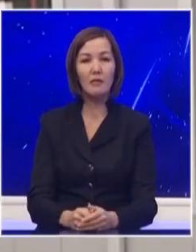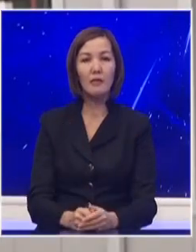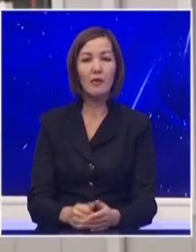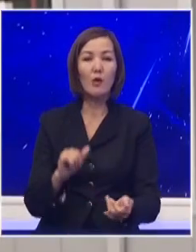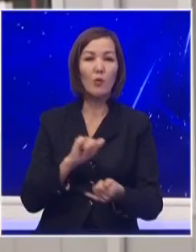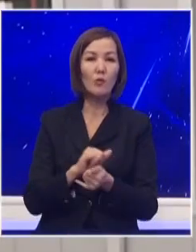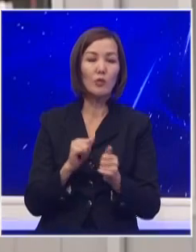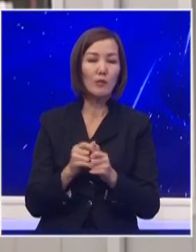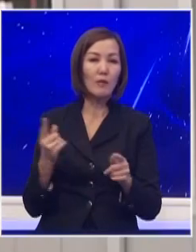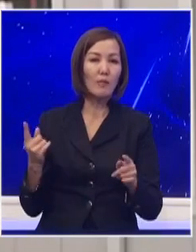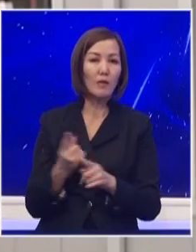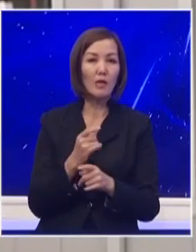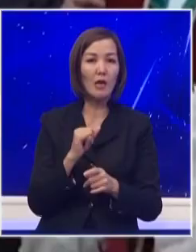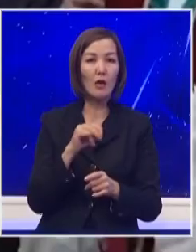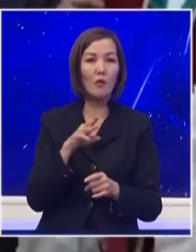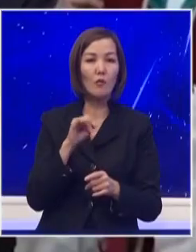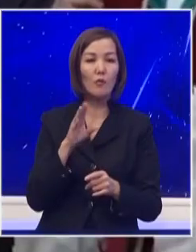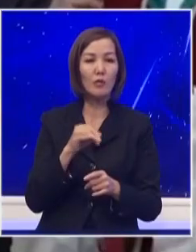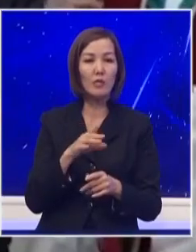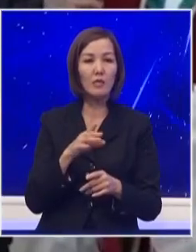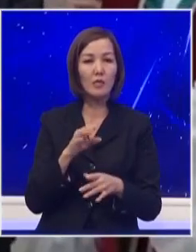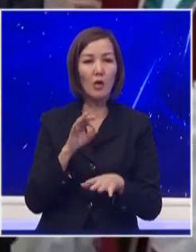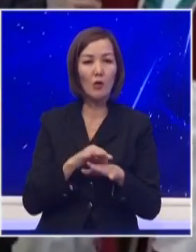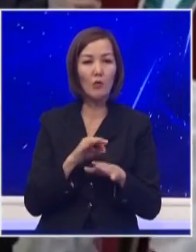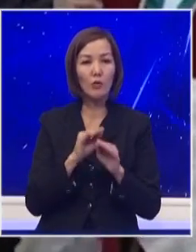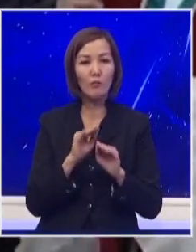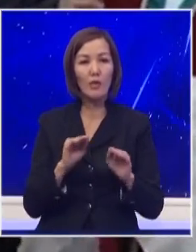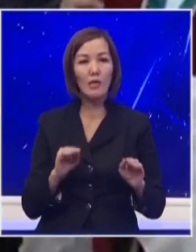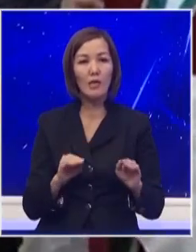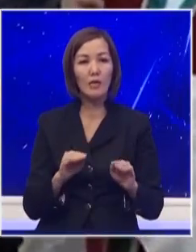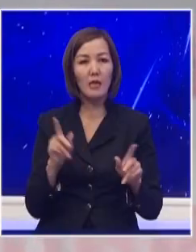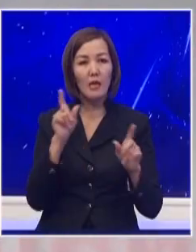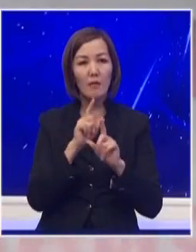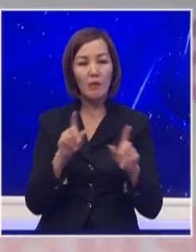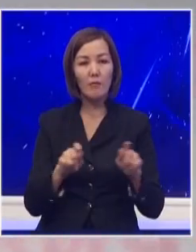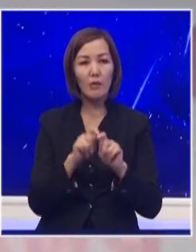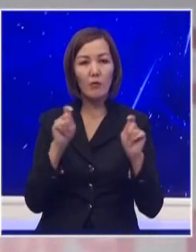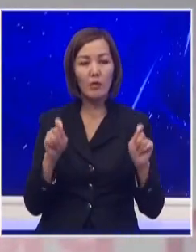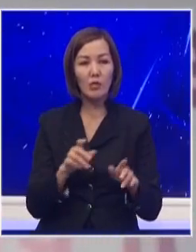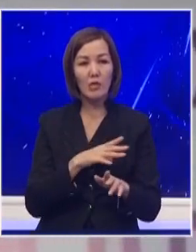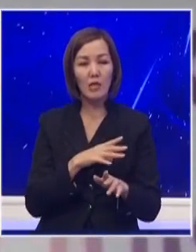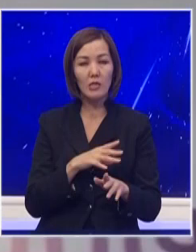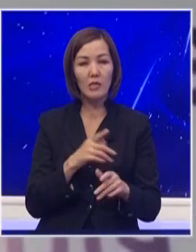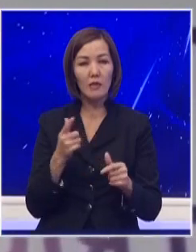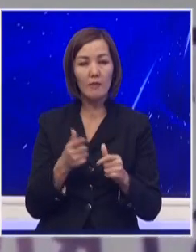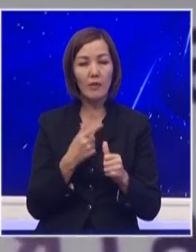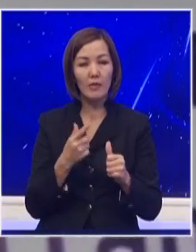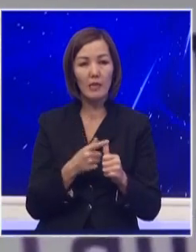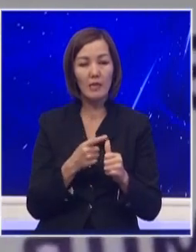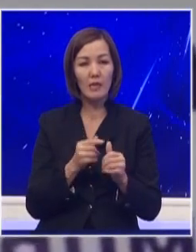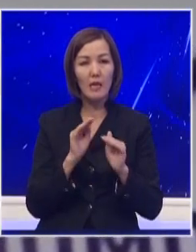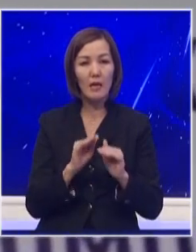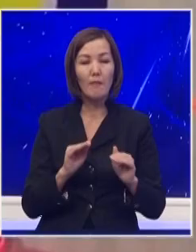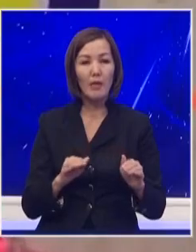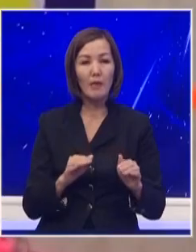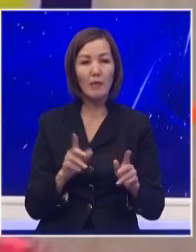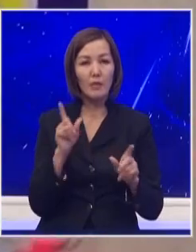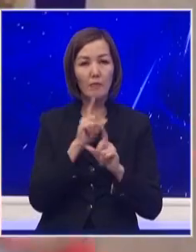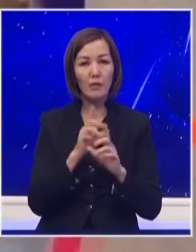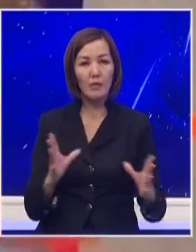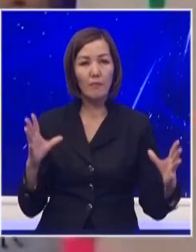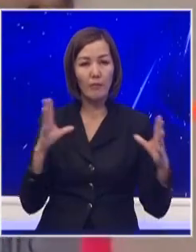оның жартысынан астамы сор. Тұзды болғандықтан егінге де, мал жаюға да жарамсыз. Сол себепті ауыл үшін жер мәселесі өте өзекті.